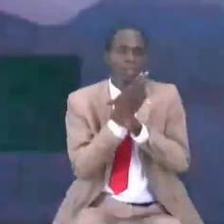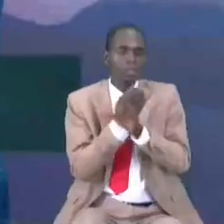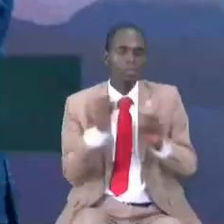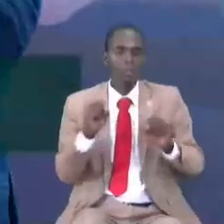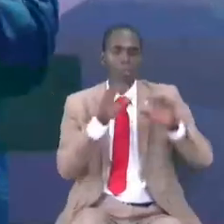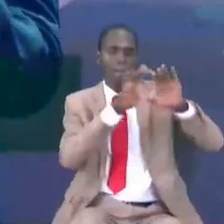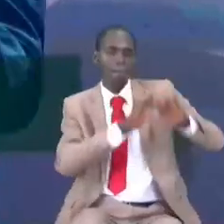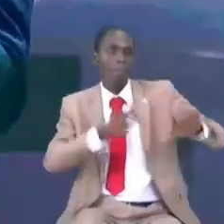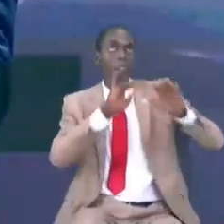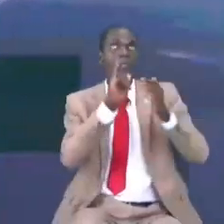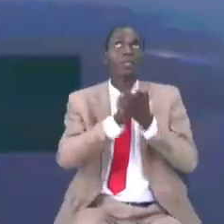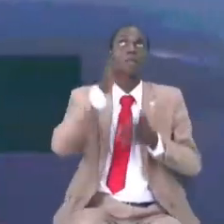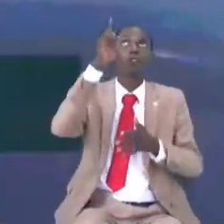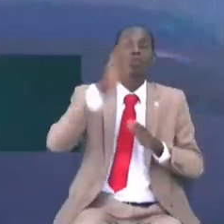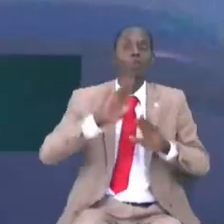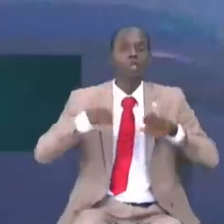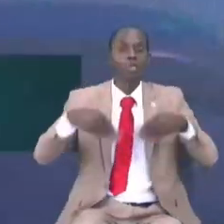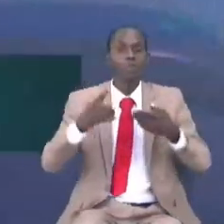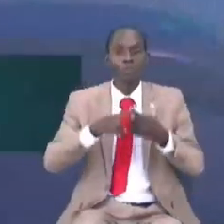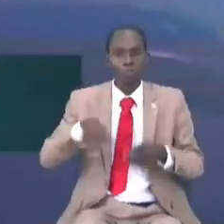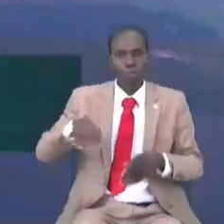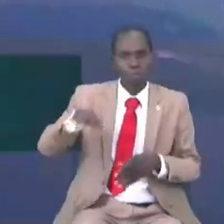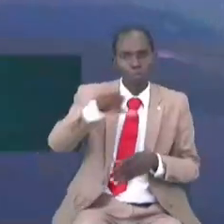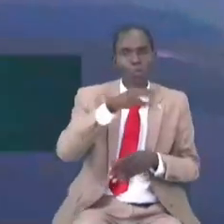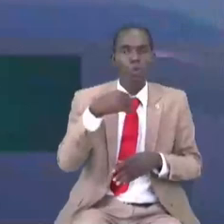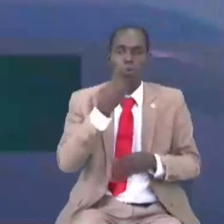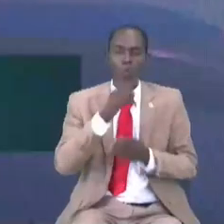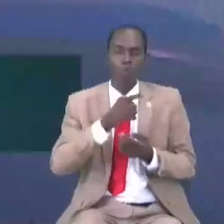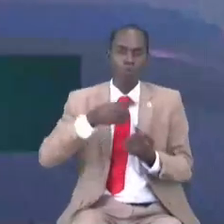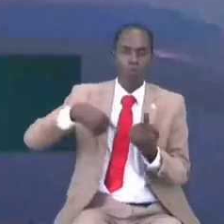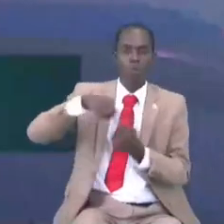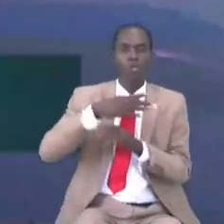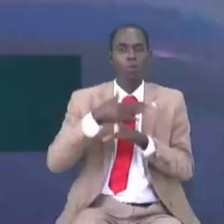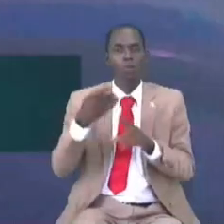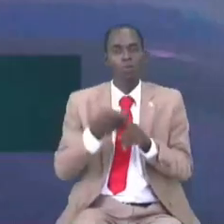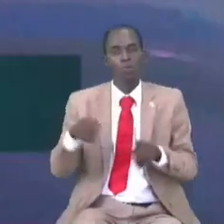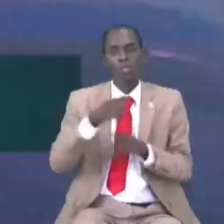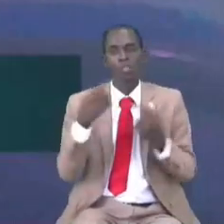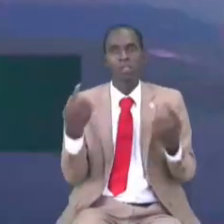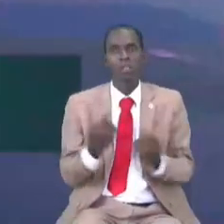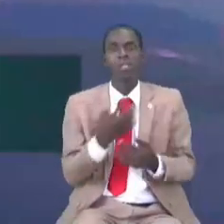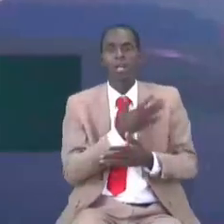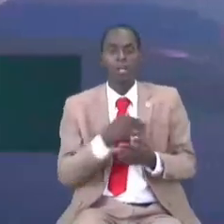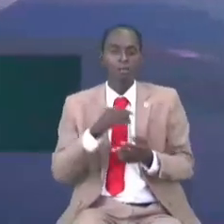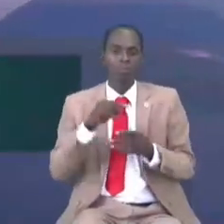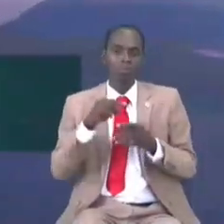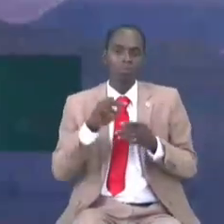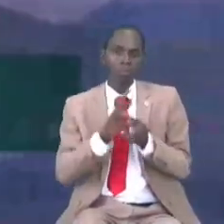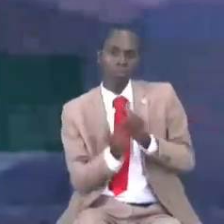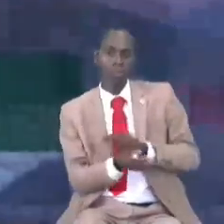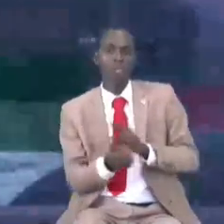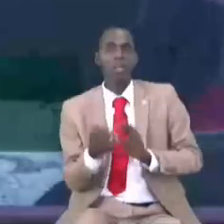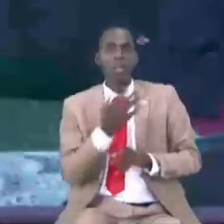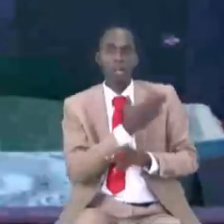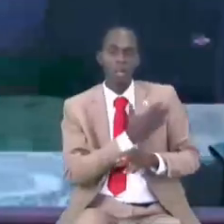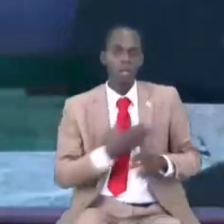qui reviennent, qui se détournent de leurs péchés, qui se repentent et comptent sur la compassion et l'amour du Seigneur.